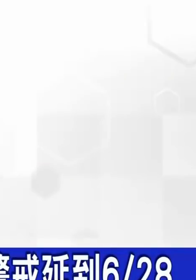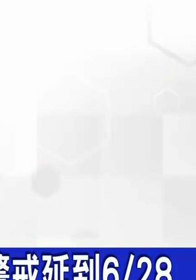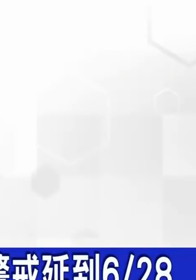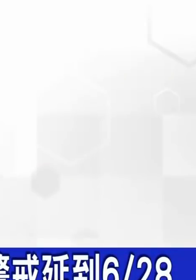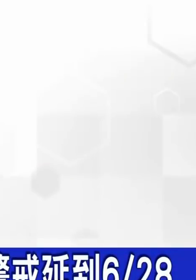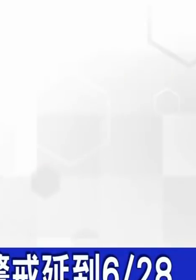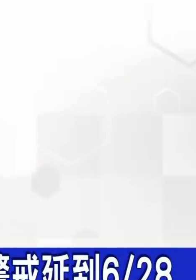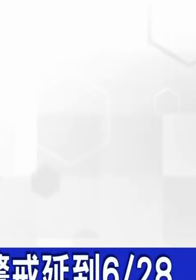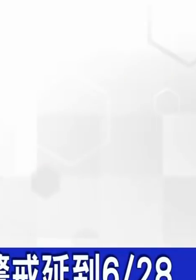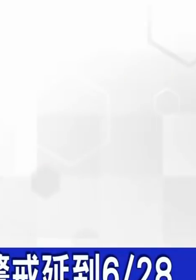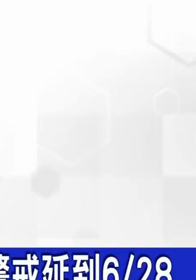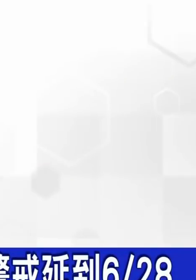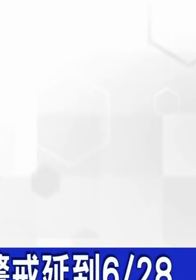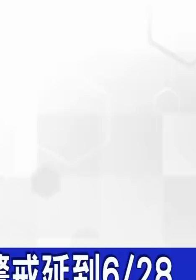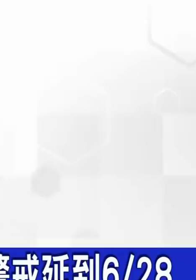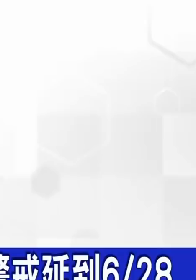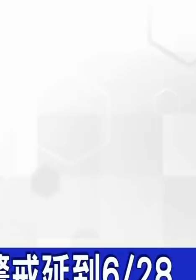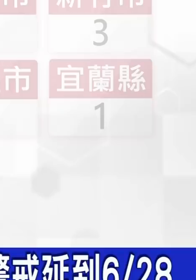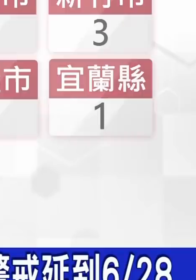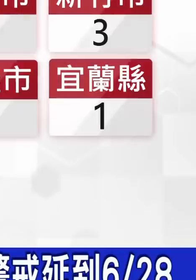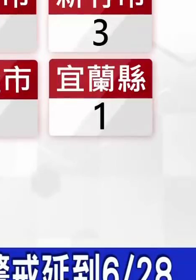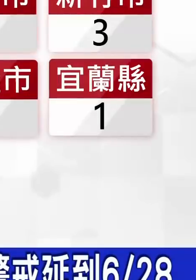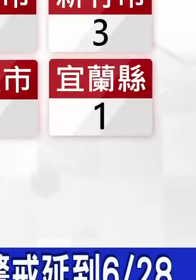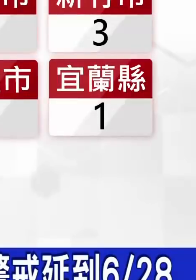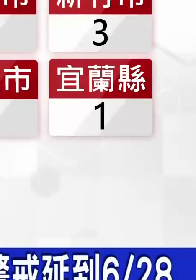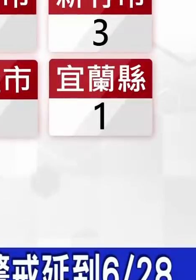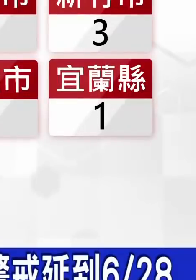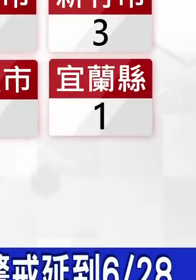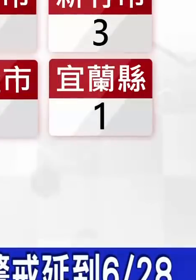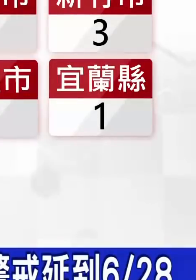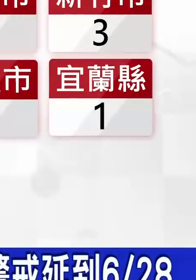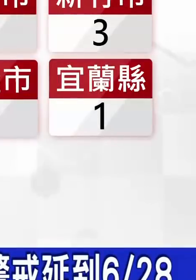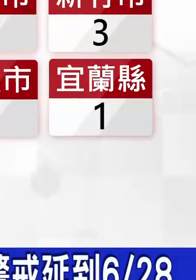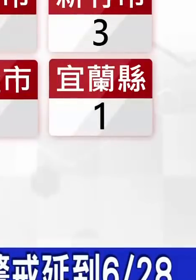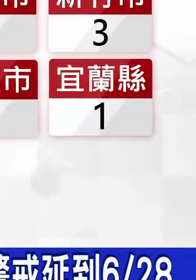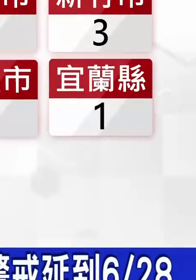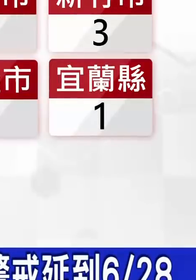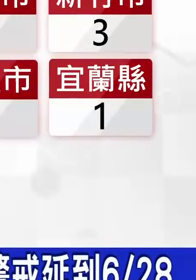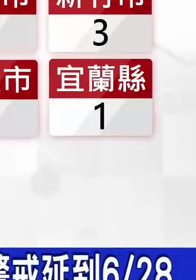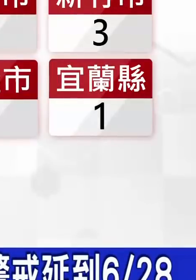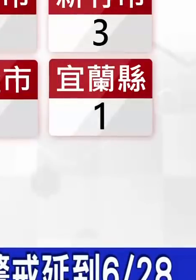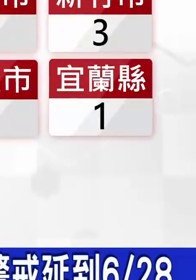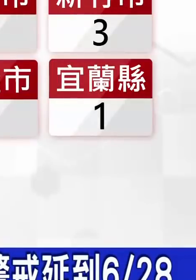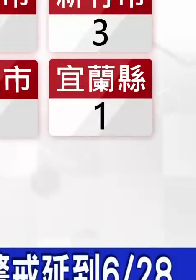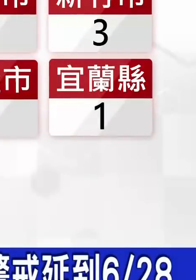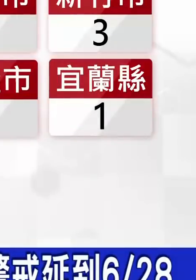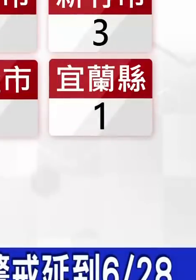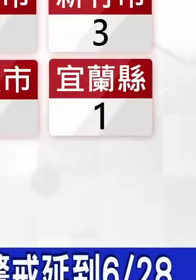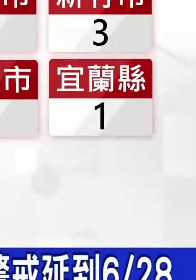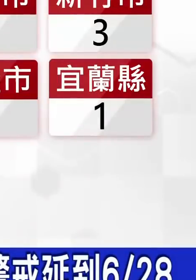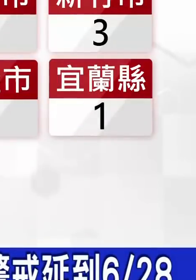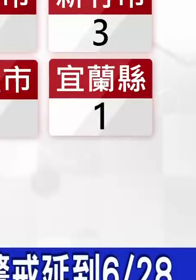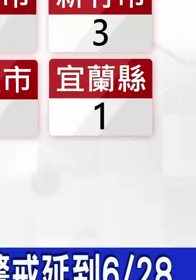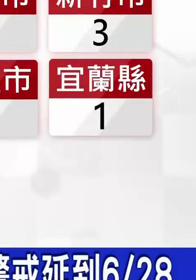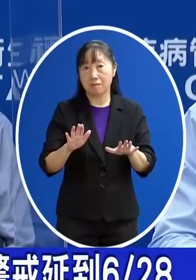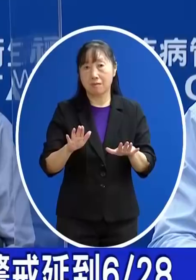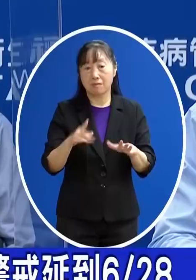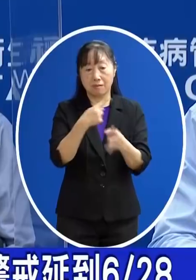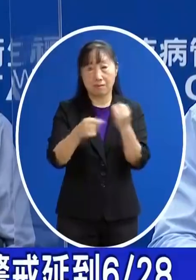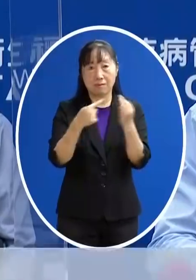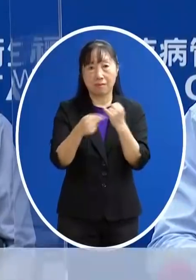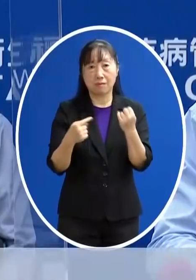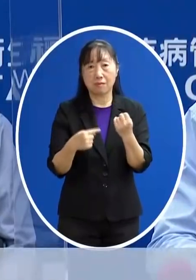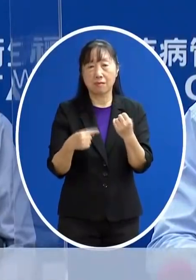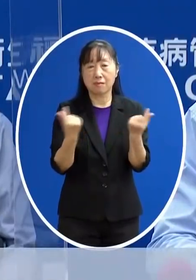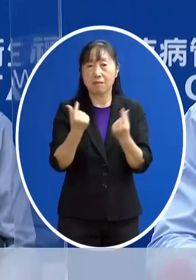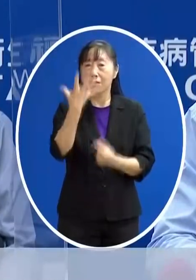县市依旧是新北市82例，其次是台北和苗栗。看来确诊数降低，但不代表疫情真的趋缓。 报的案例是